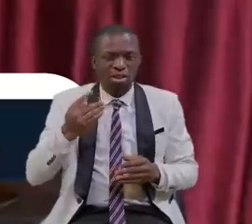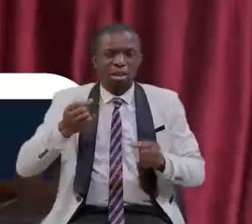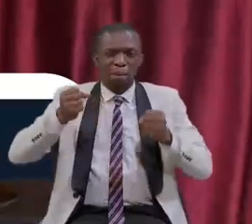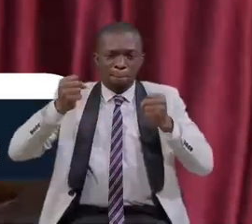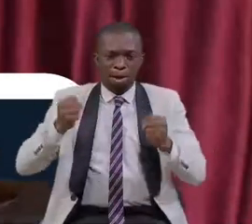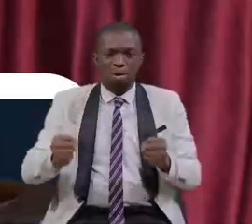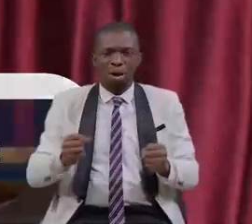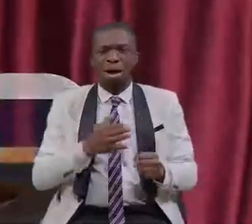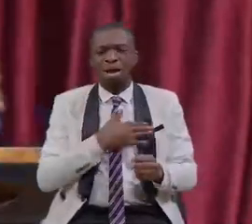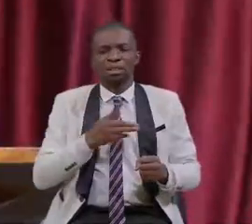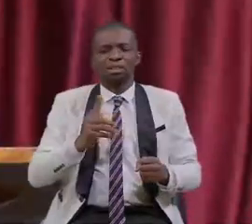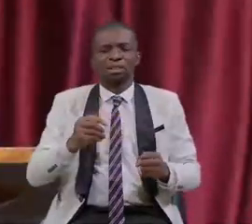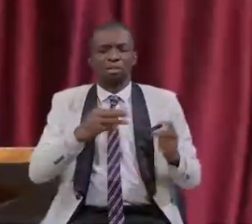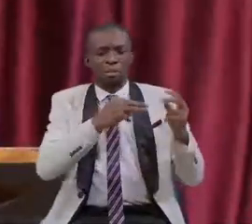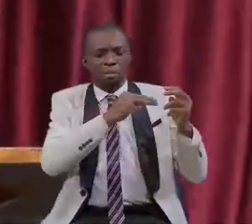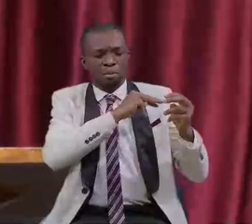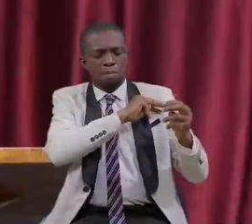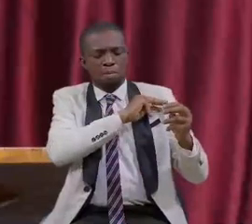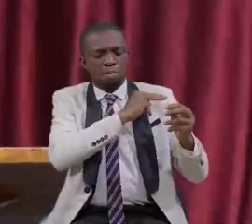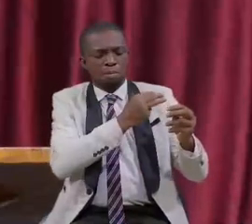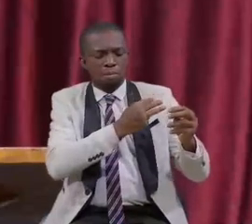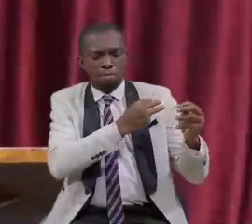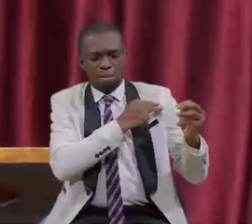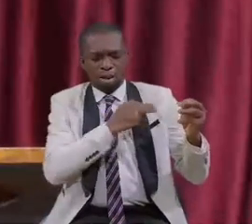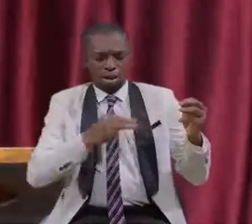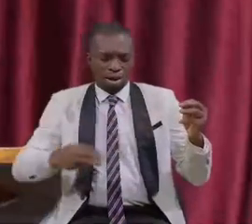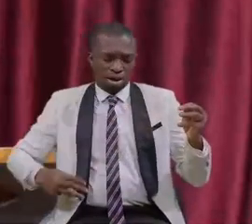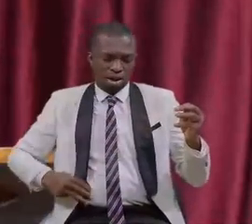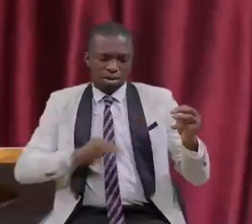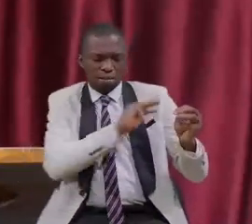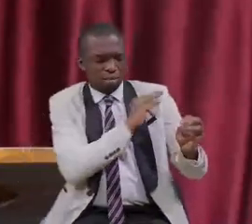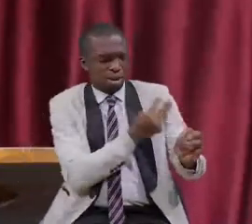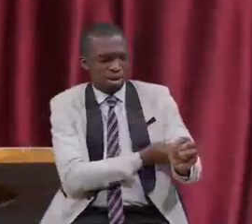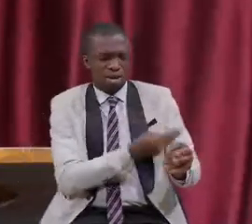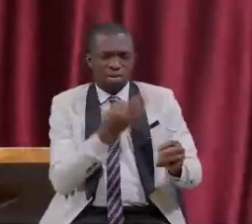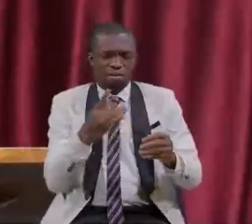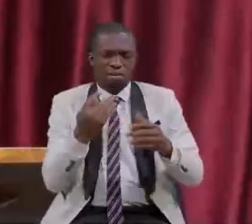nous reconnaissons la puissance et la majesté du Père céleste.